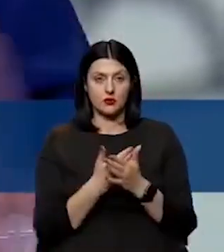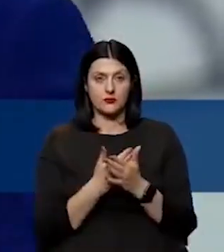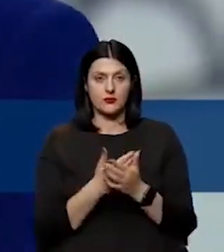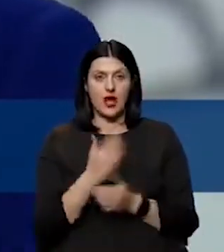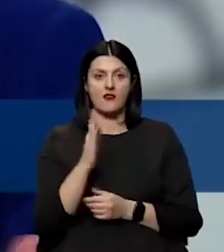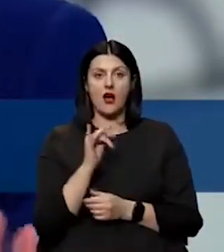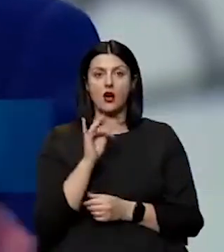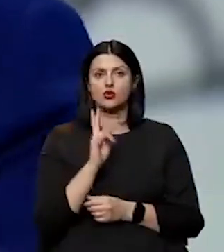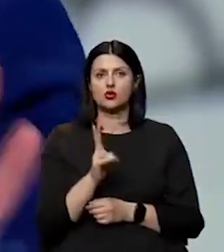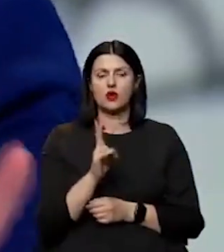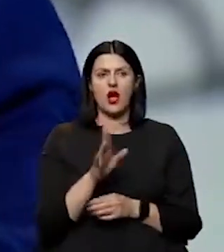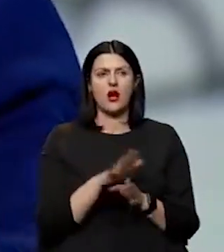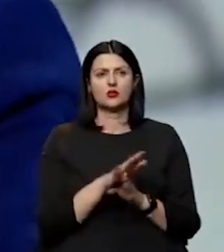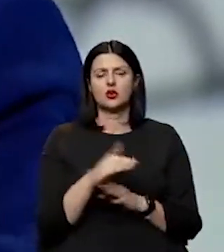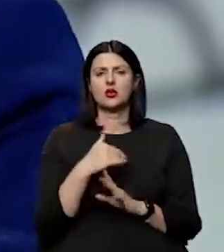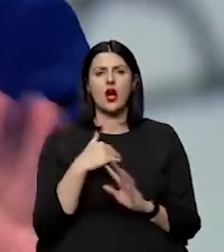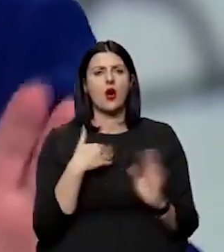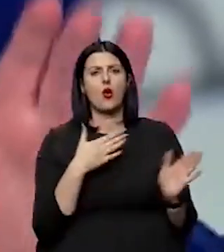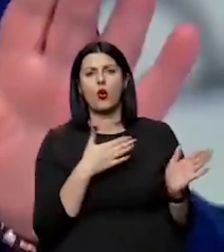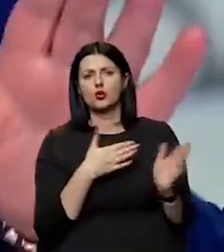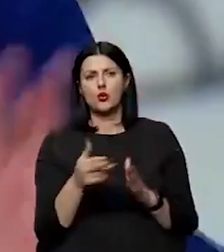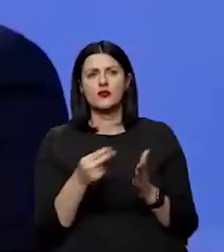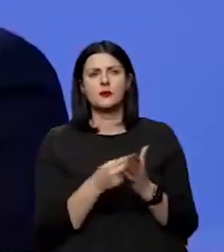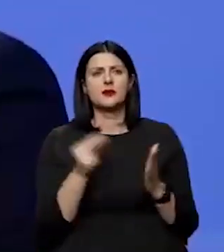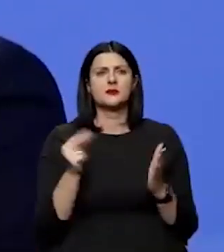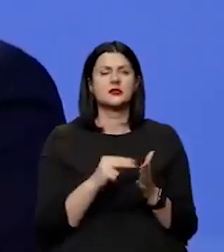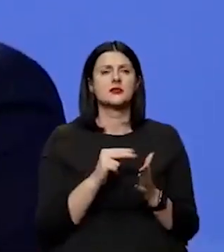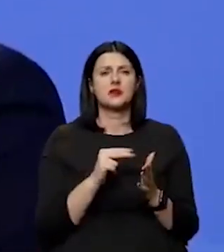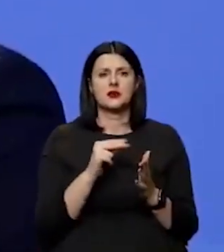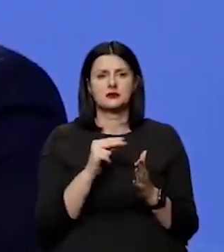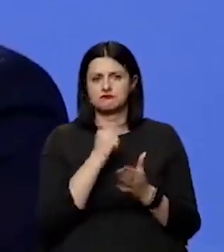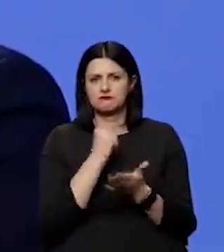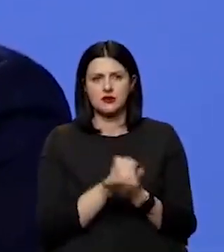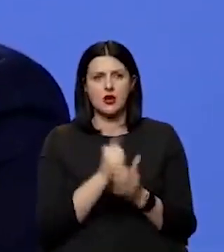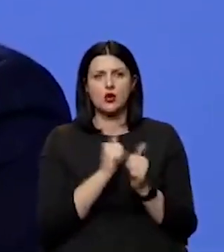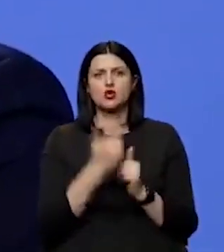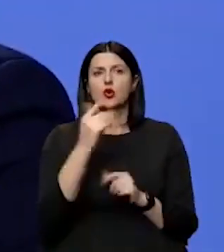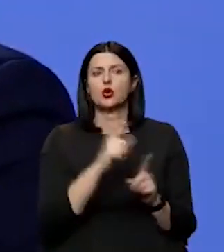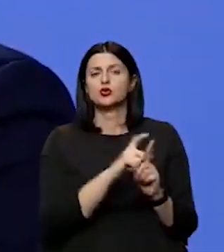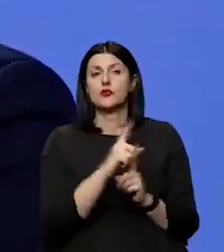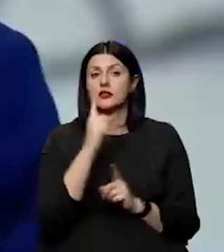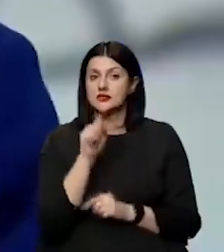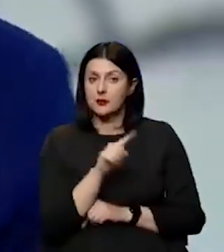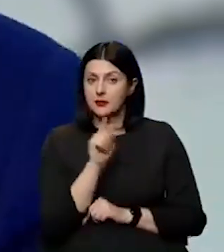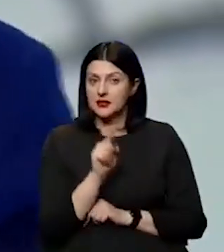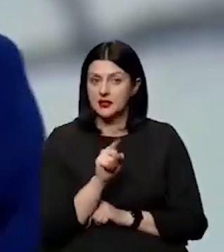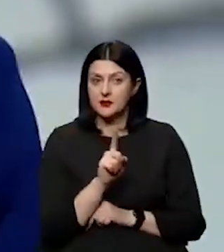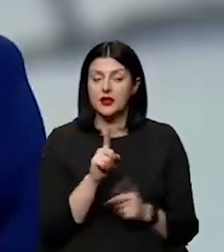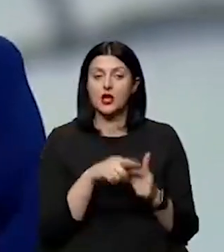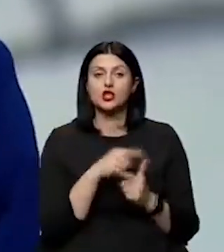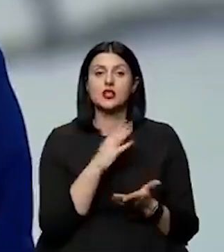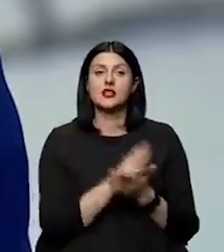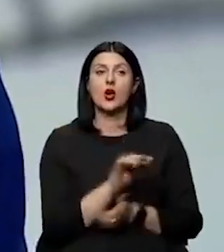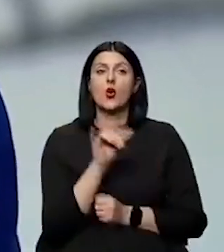Вакарчук правильно, абсолютно я готовий підписатися під кожним його словом. Але запитання, чи є у вас